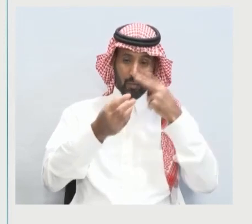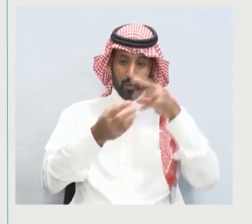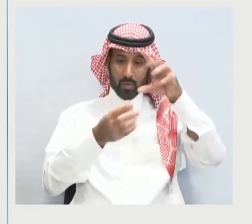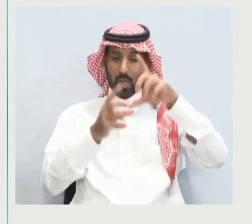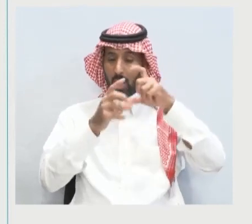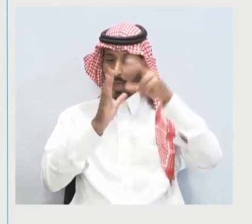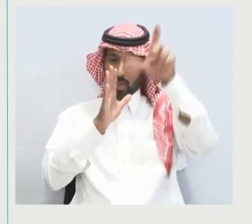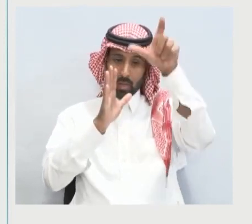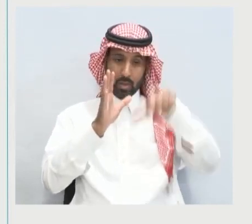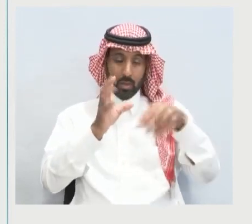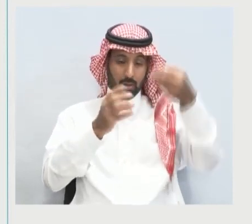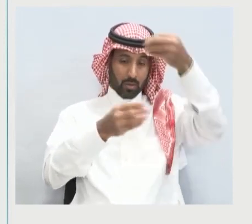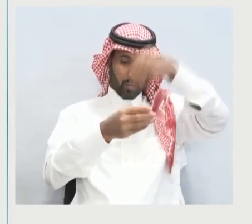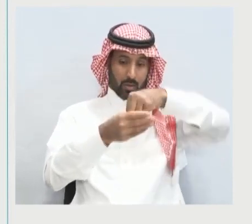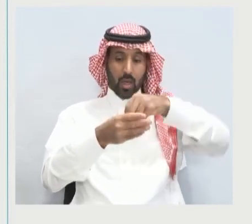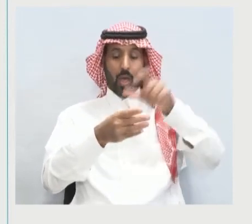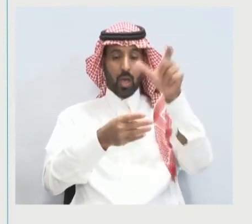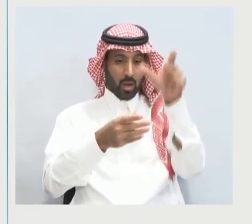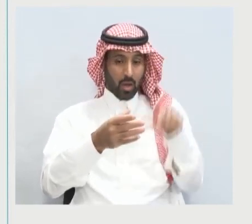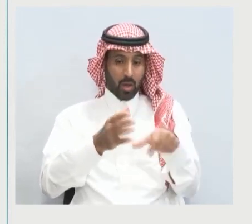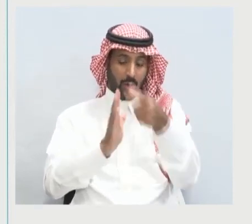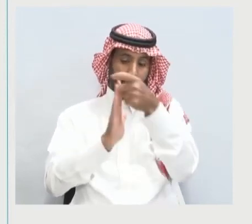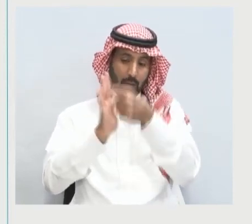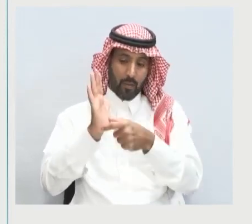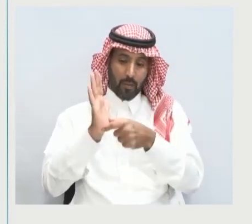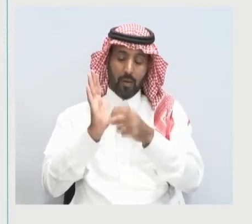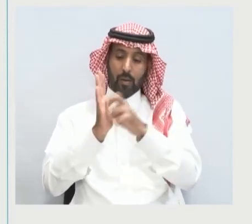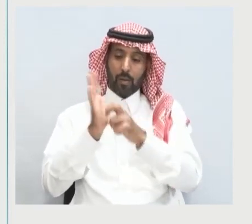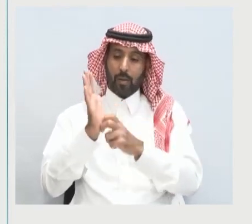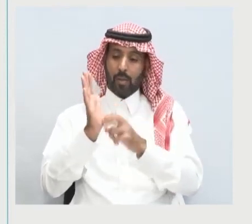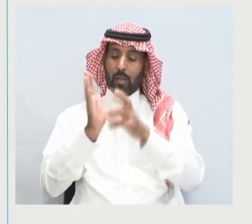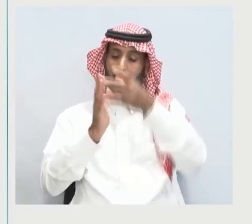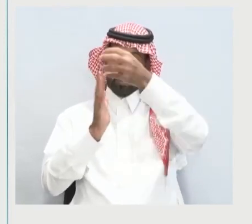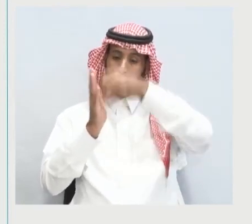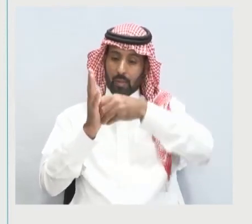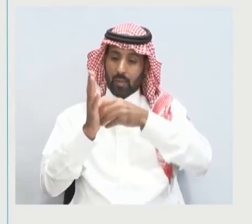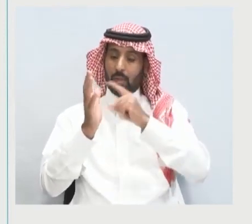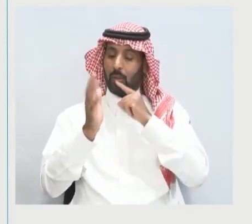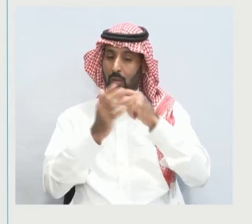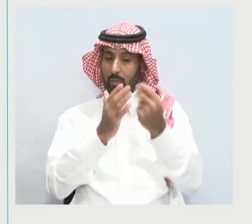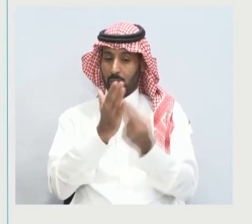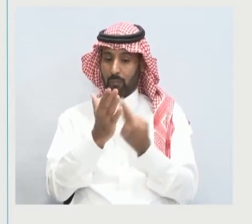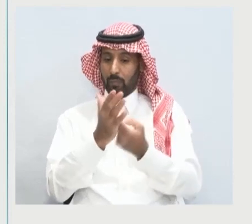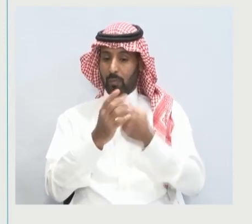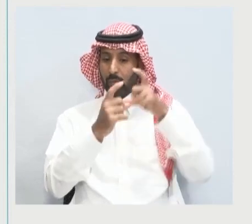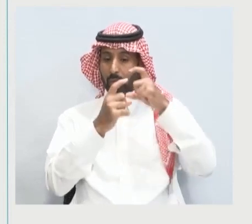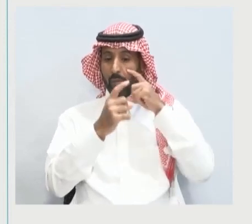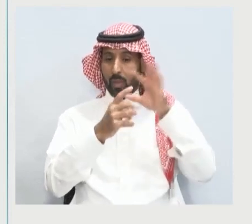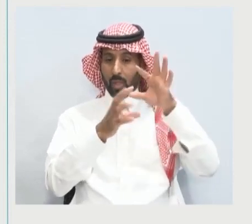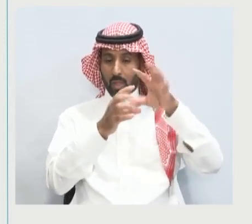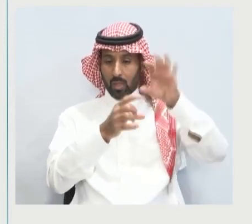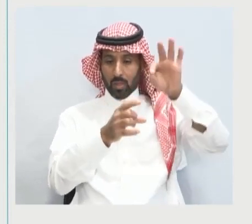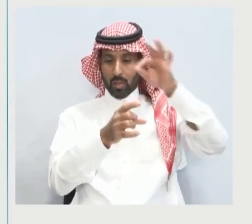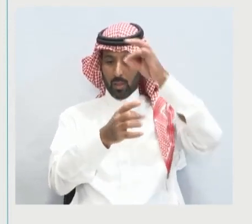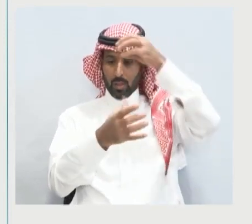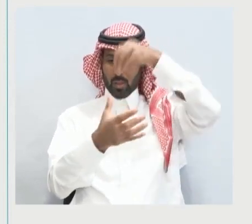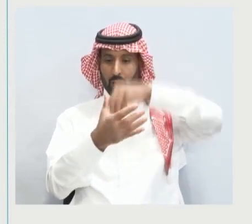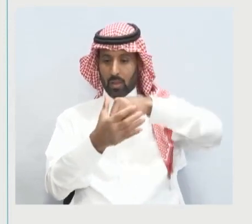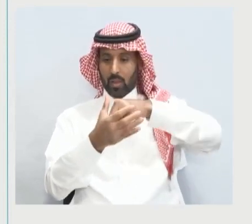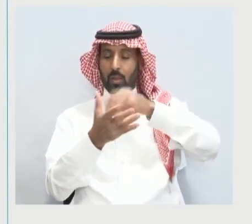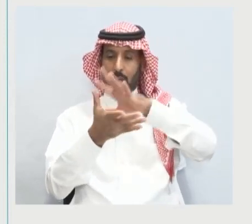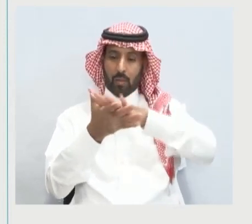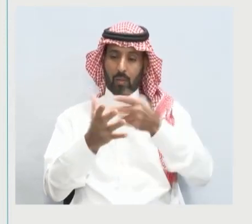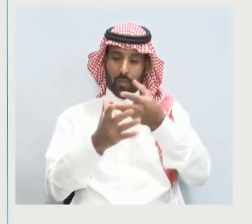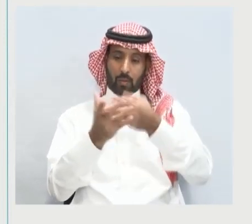من قائمه ادراج نختار من رسومات توضيحيه من القائمه التي ستظهر نختار